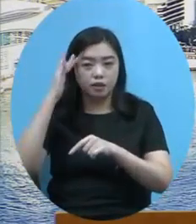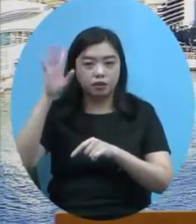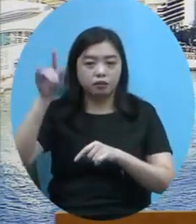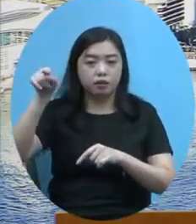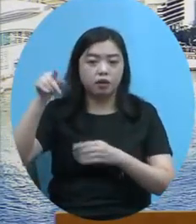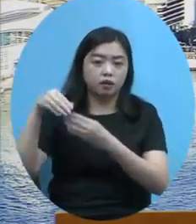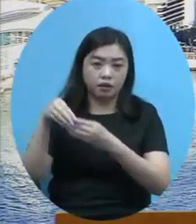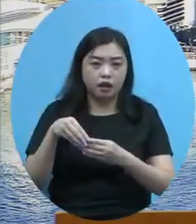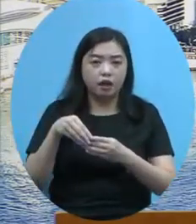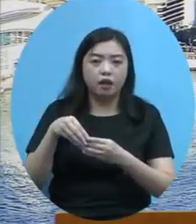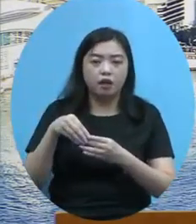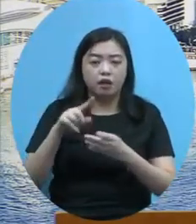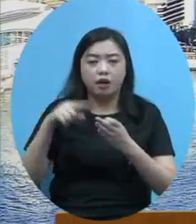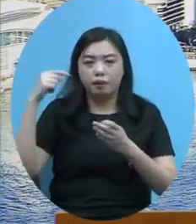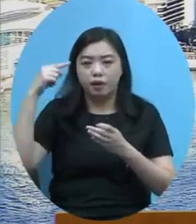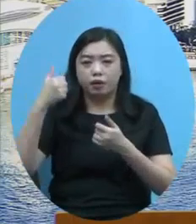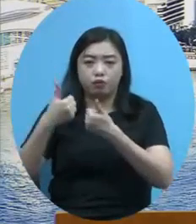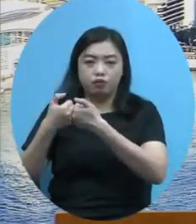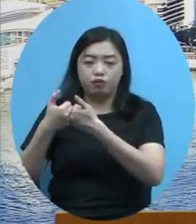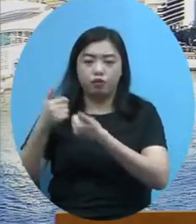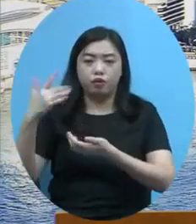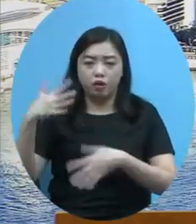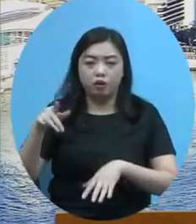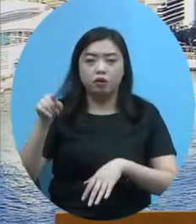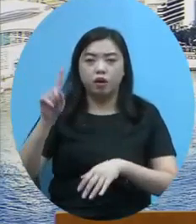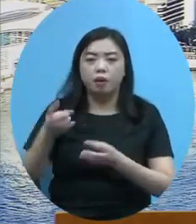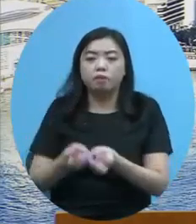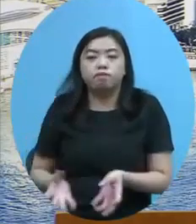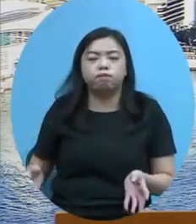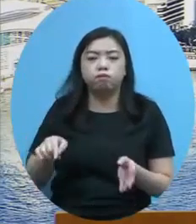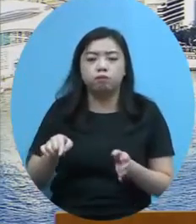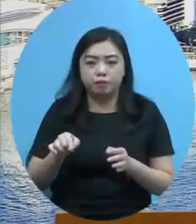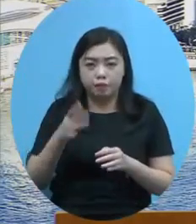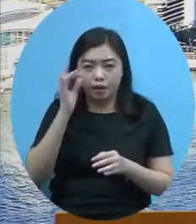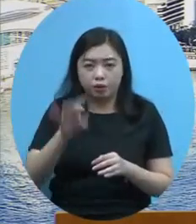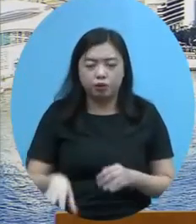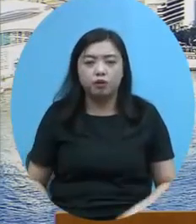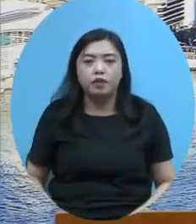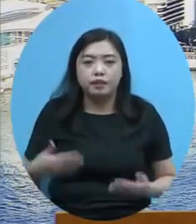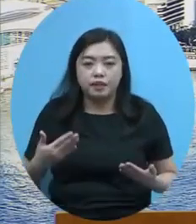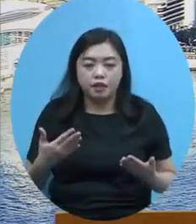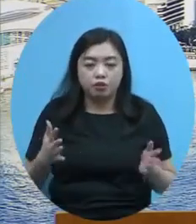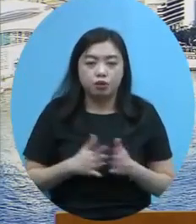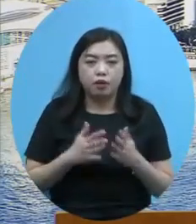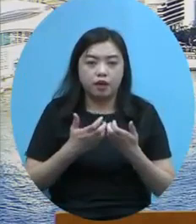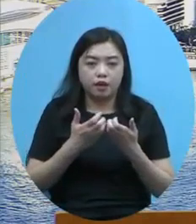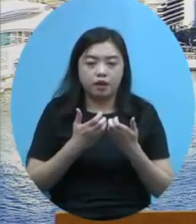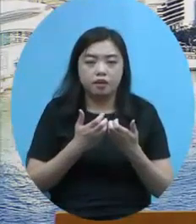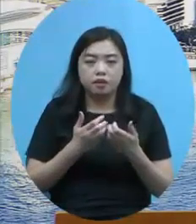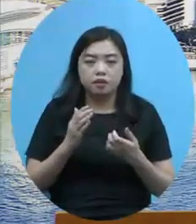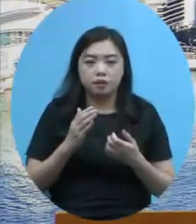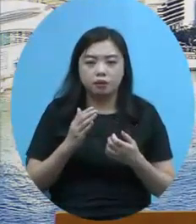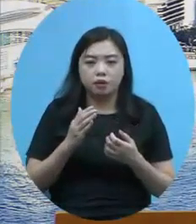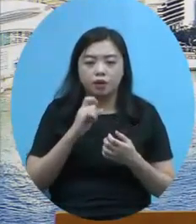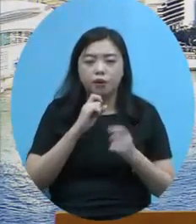嘅即係美國嘅夫婦翻嚟嘅夫婦引起㗎啦。咁喺現時咧，我哋累計都大概係錄